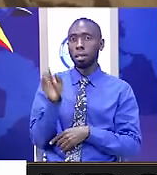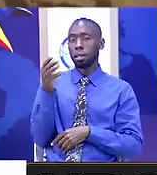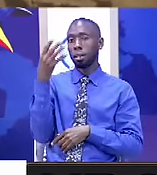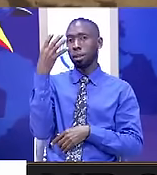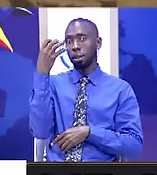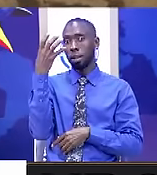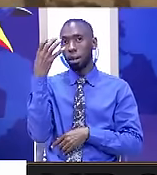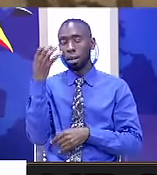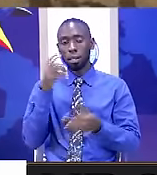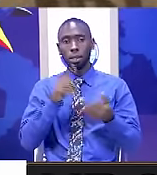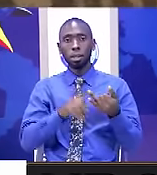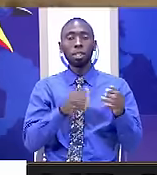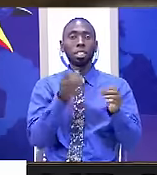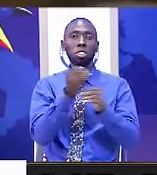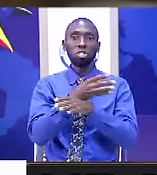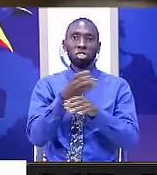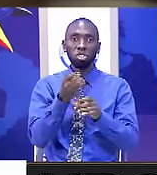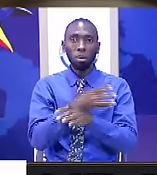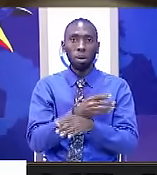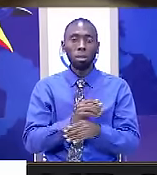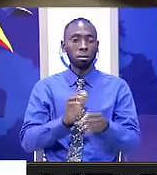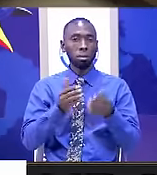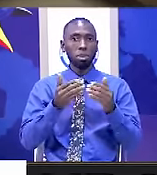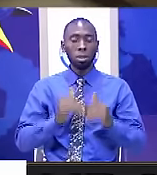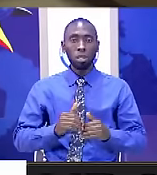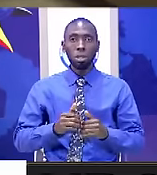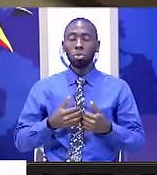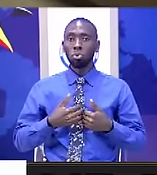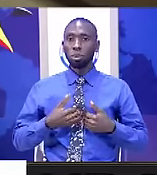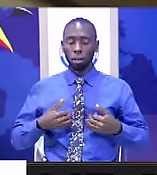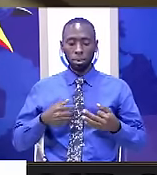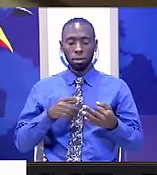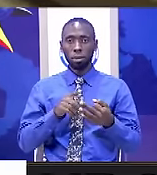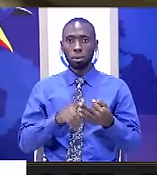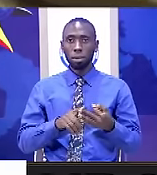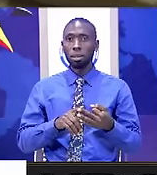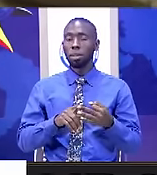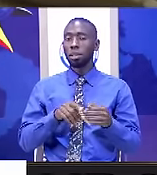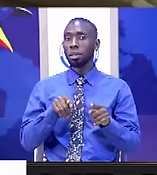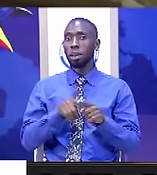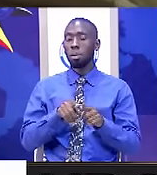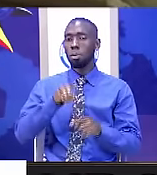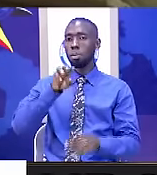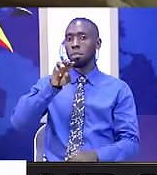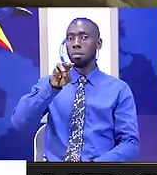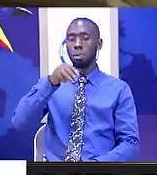ne Germany ne kuddako Sudan ne Morocco wano ku ssemazinga Africa.